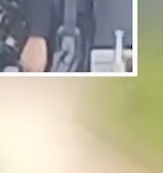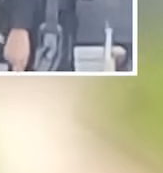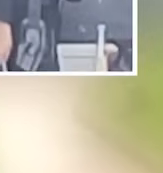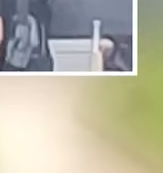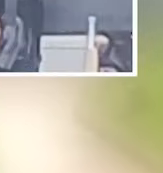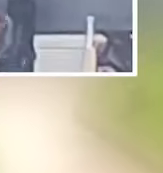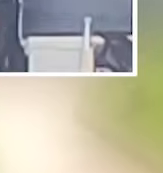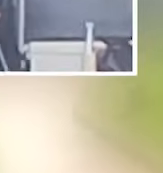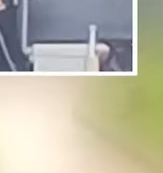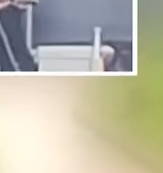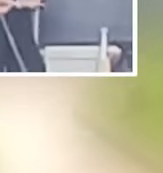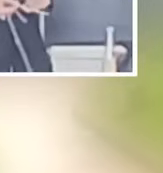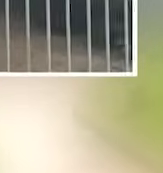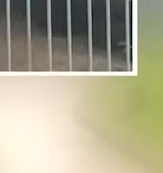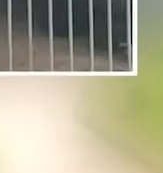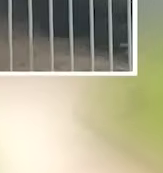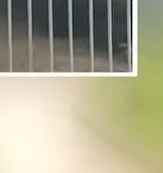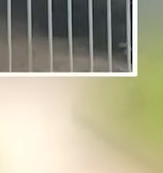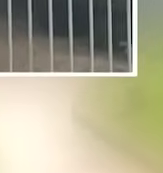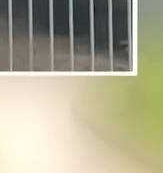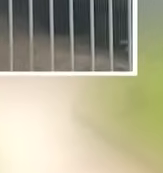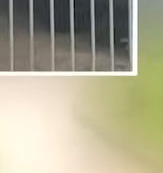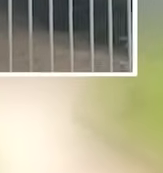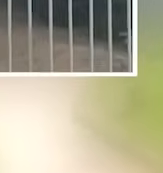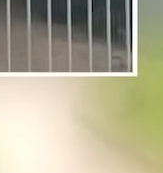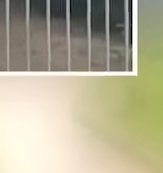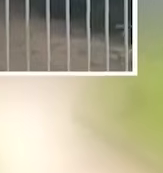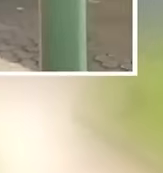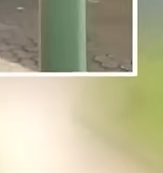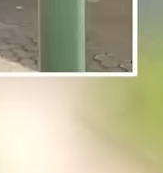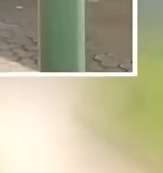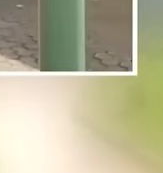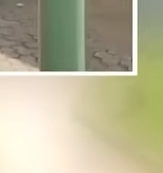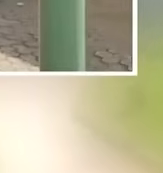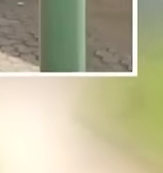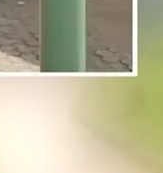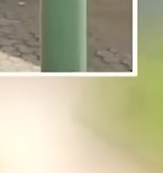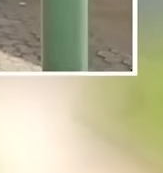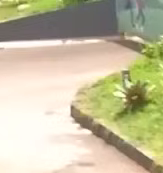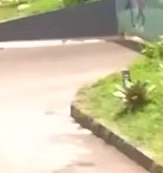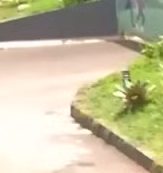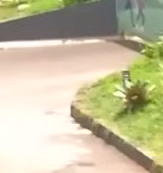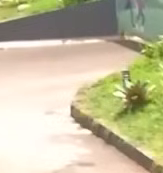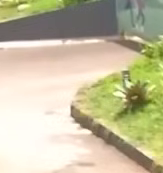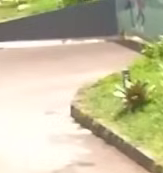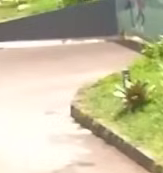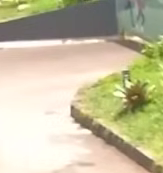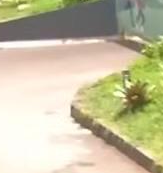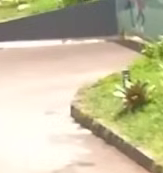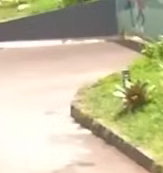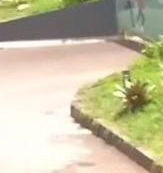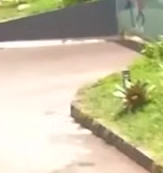pelaku Haryanto sudah diamankan oleh pihak kepolisian di Polsek Ciputat Timur, Tangerang Selatan, Banten. Dan diketahui